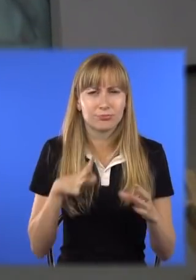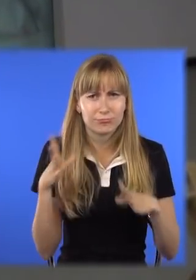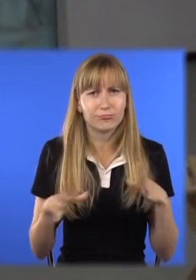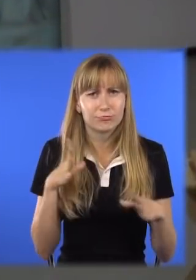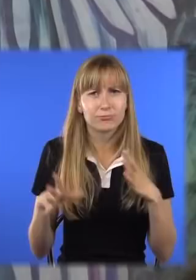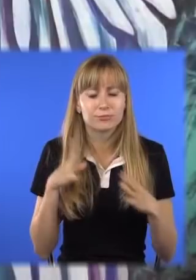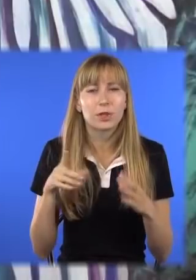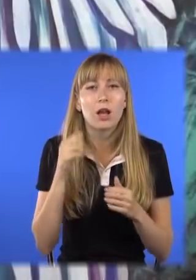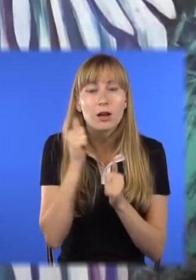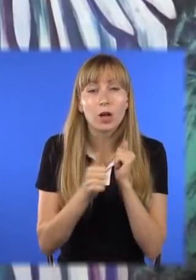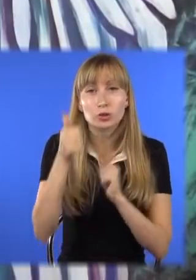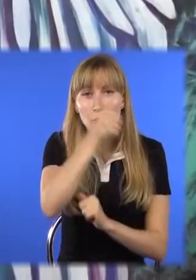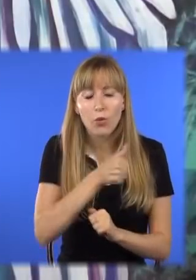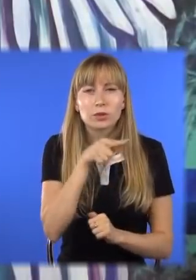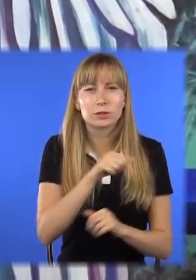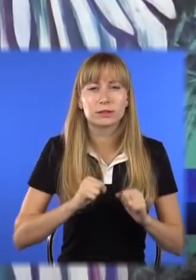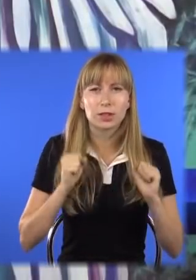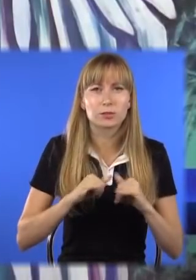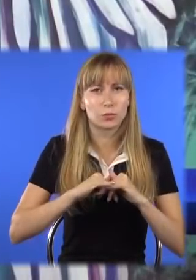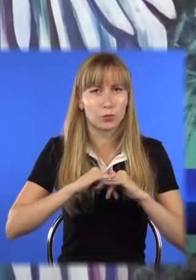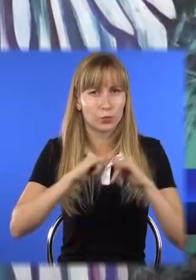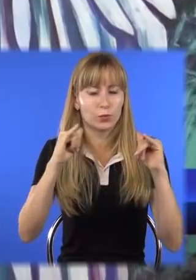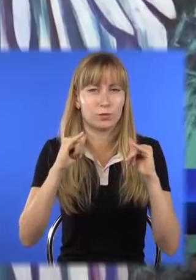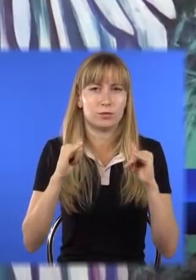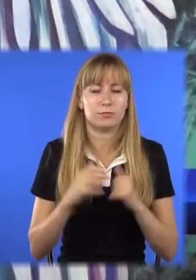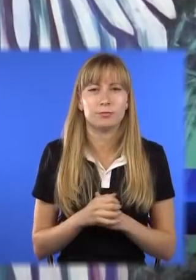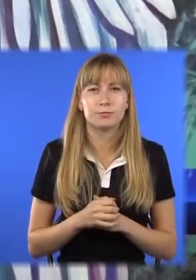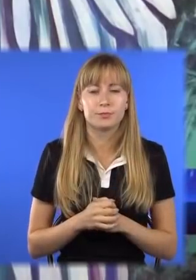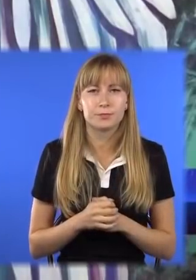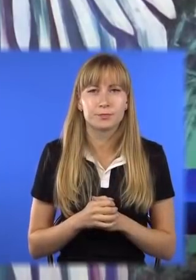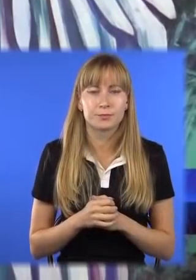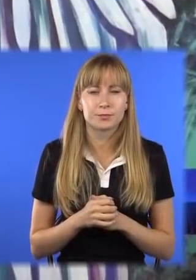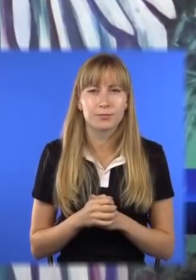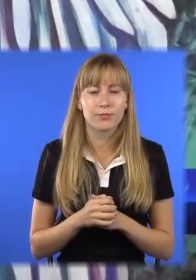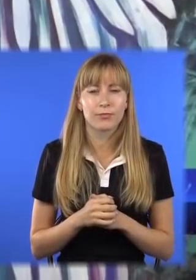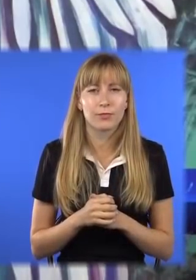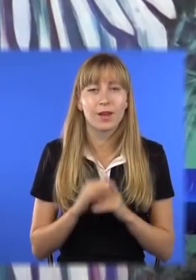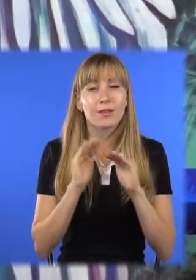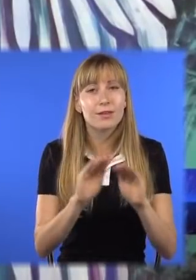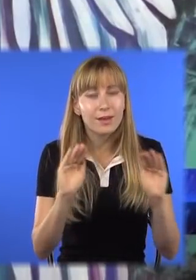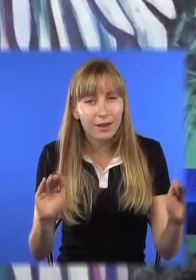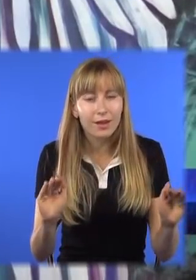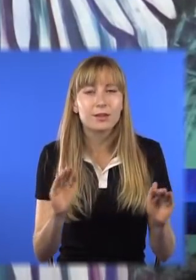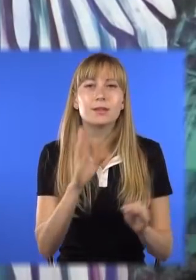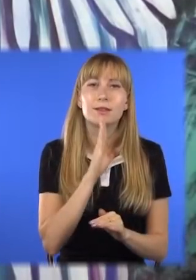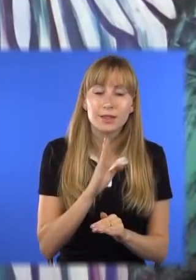містян зростає. Інтерес зрос у дітей, дівчаток, і в тому числі і мальчики участвують в